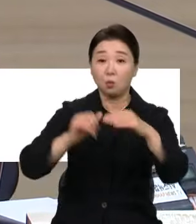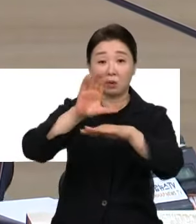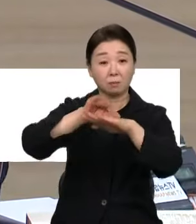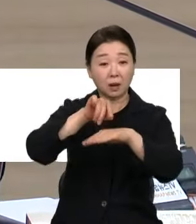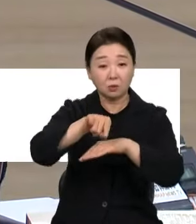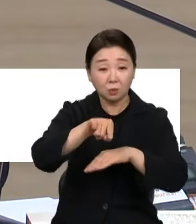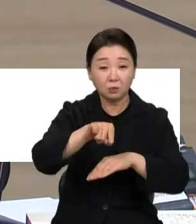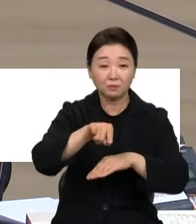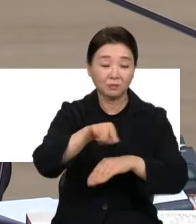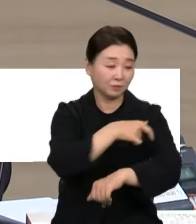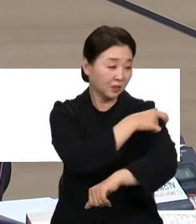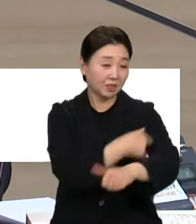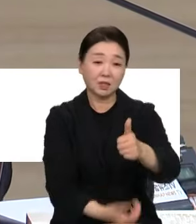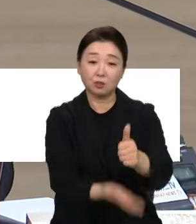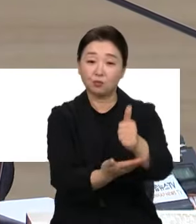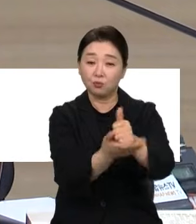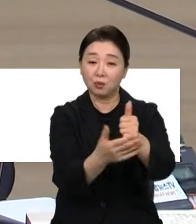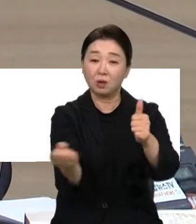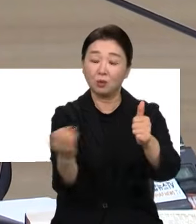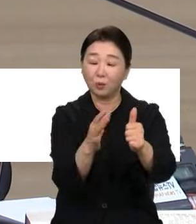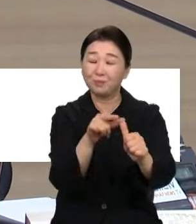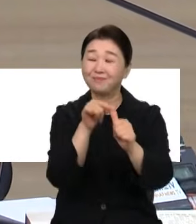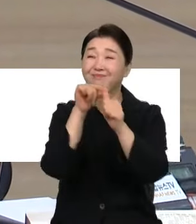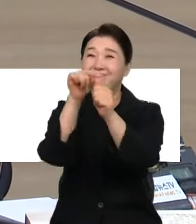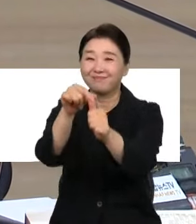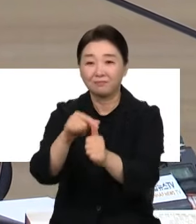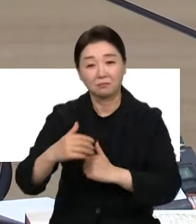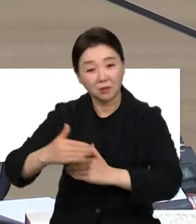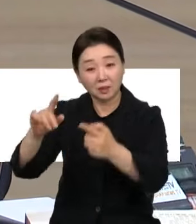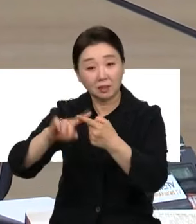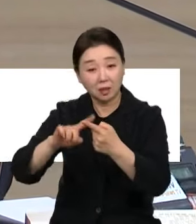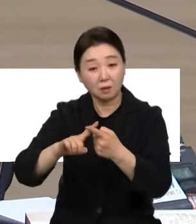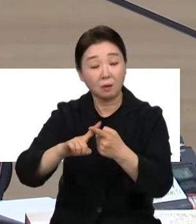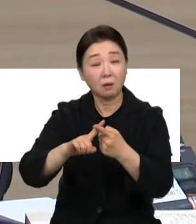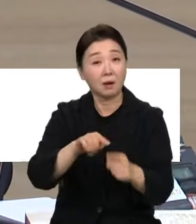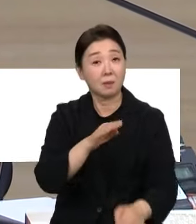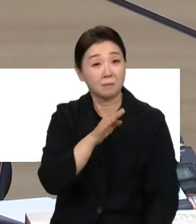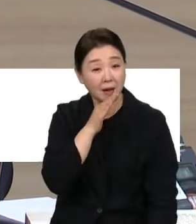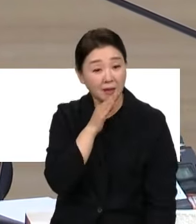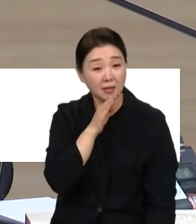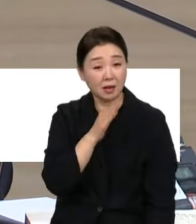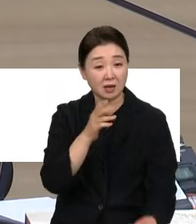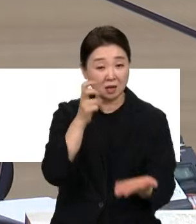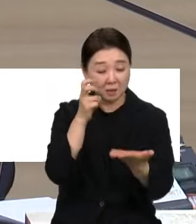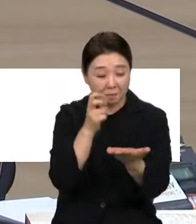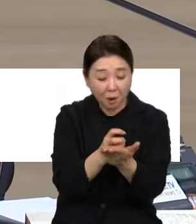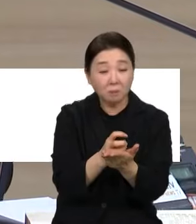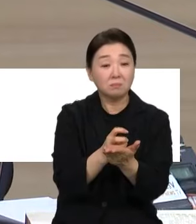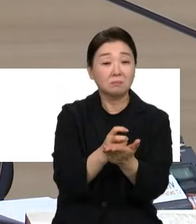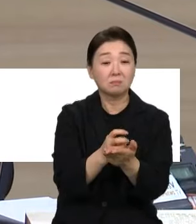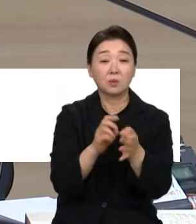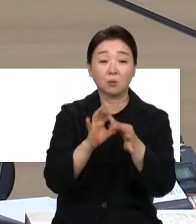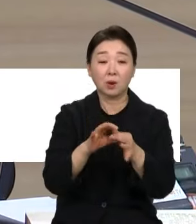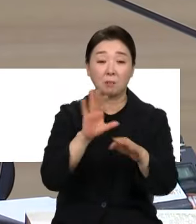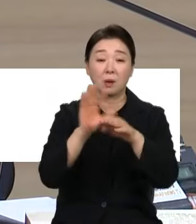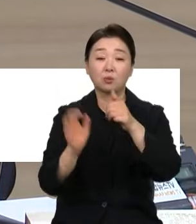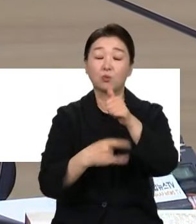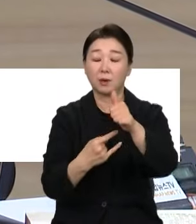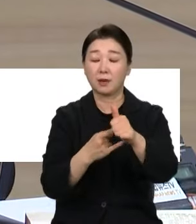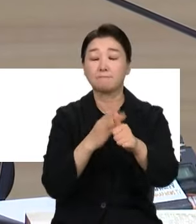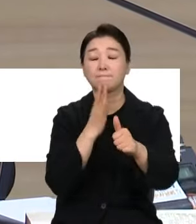공영방송 이사 추천 및 선임 절차를 진행하는 것이 법집행기관인 방통위의